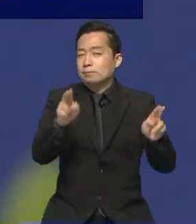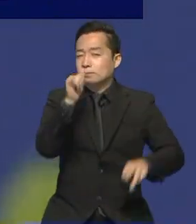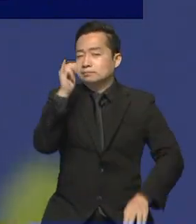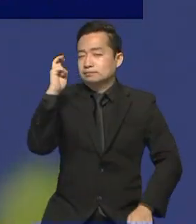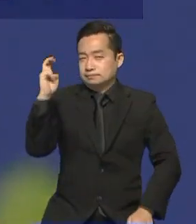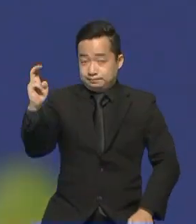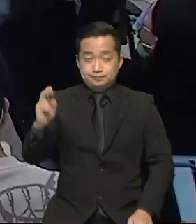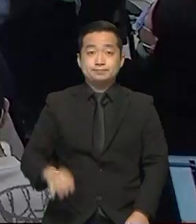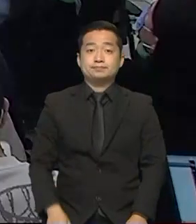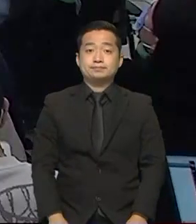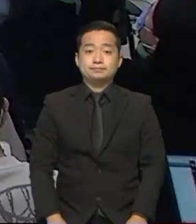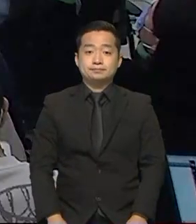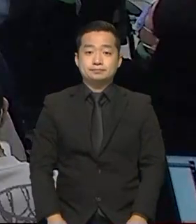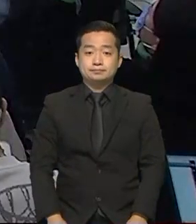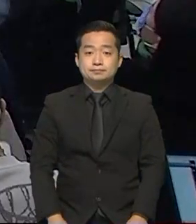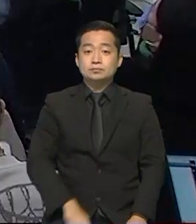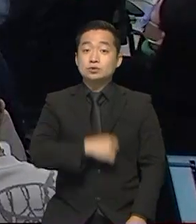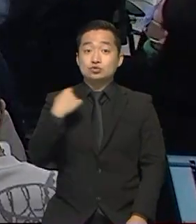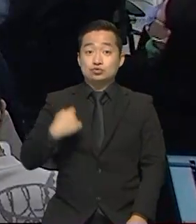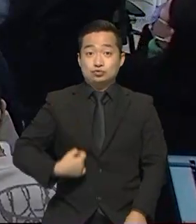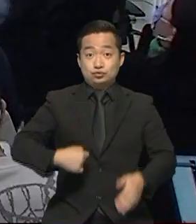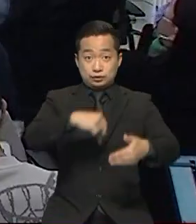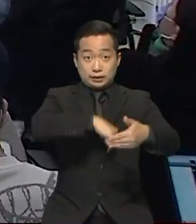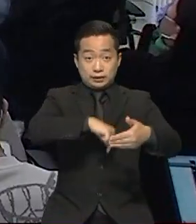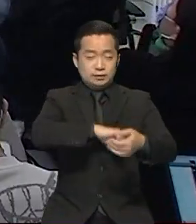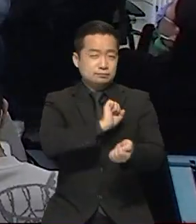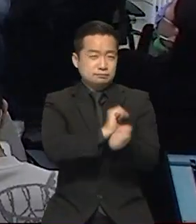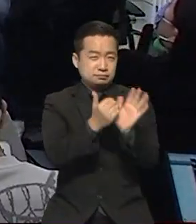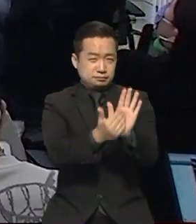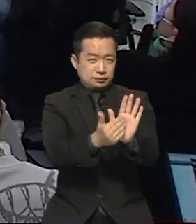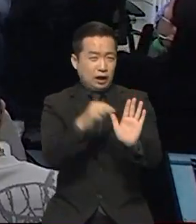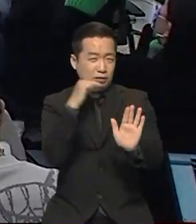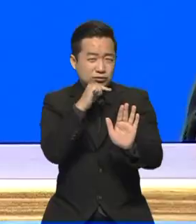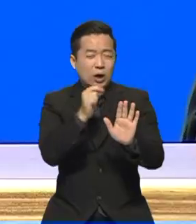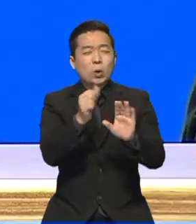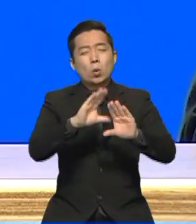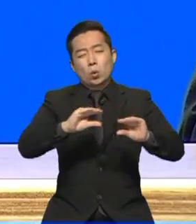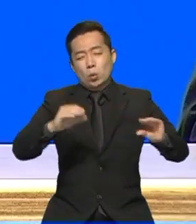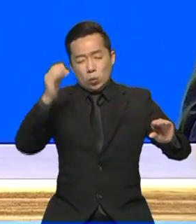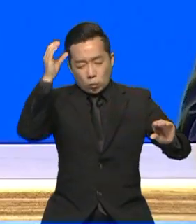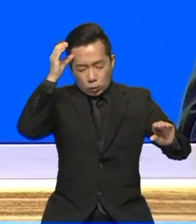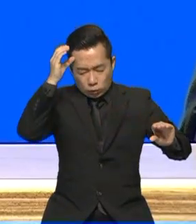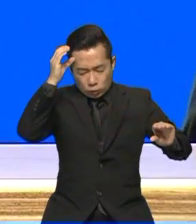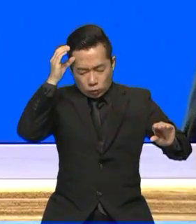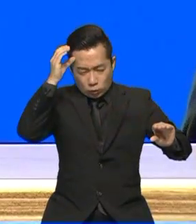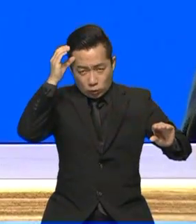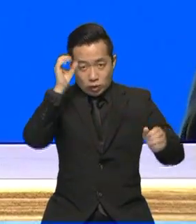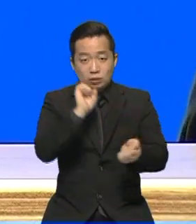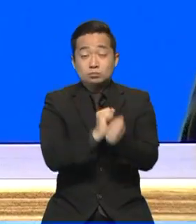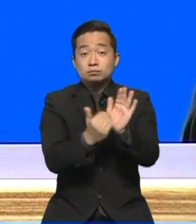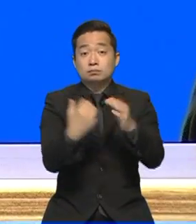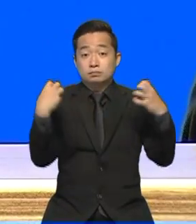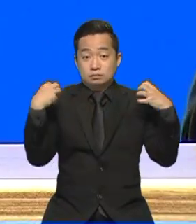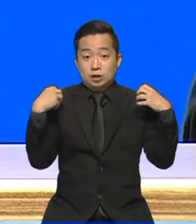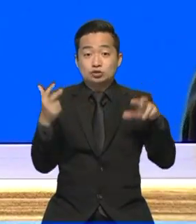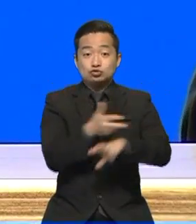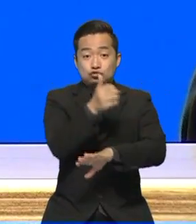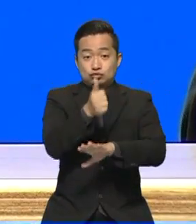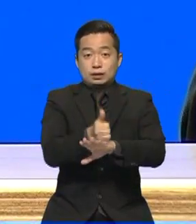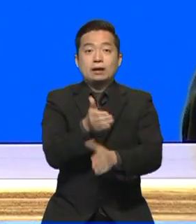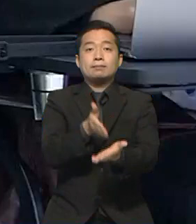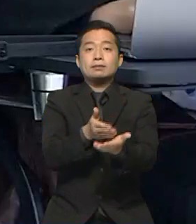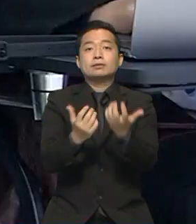보인다고 전했습니다. 중국 내에서도 방역 완화에 대한 기대감이 확산하자 방역 당국이 주말 기자회견을